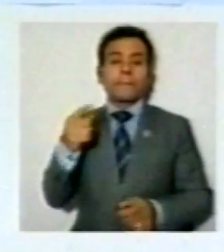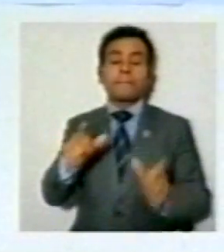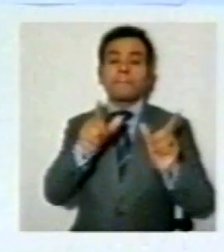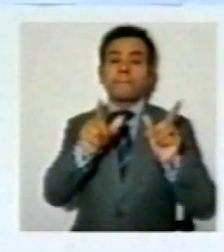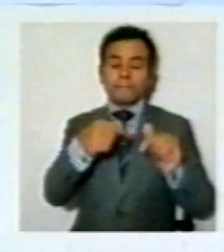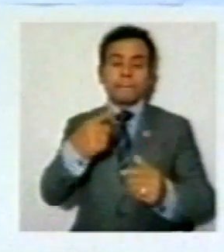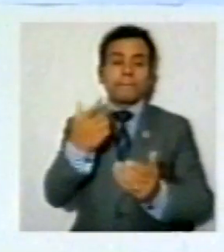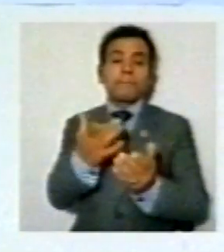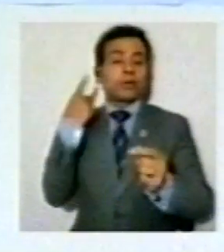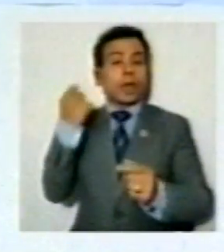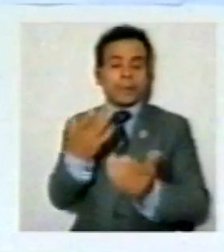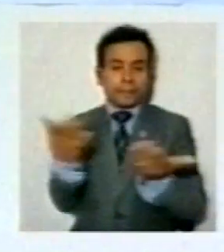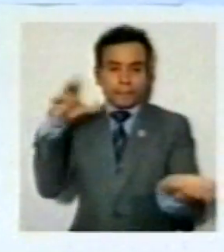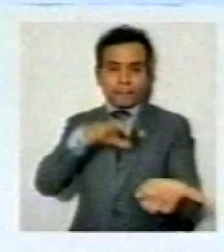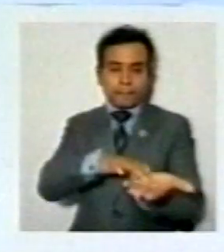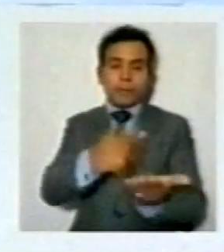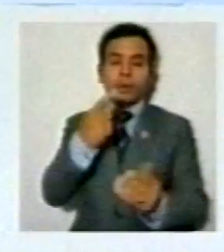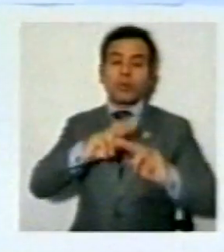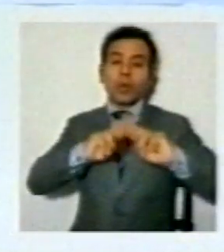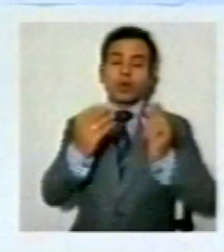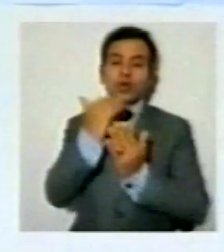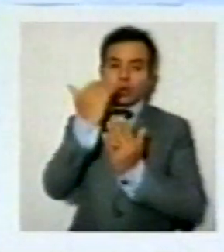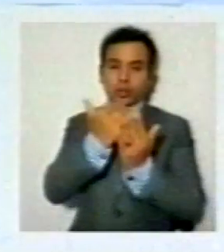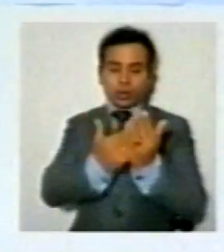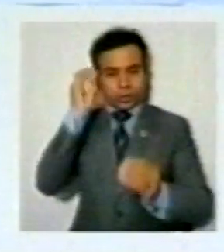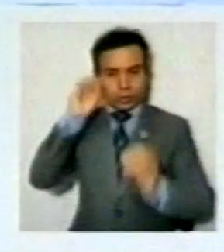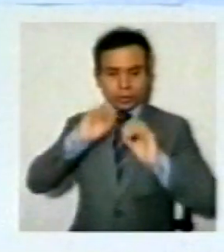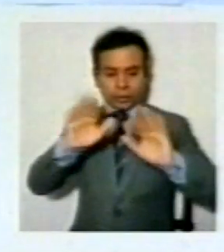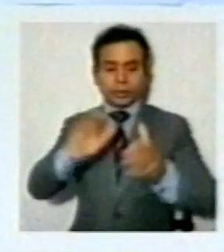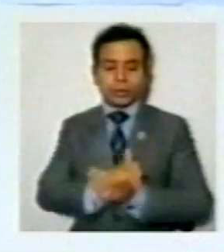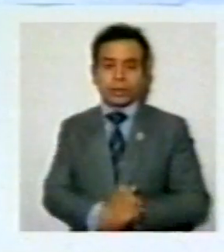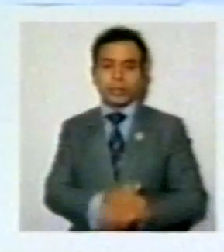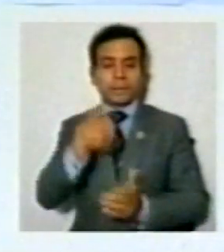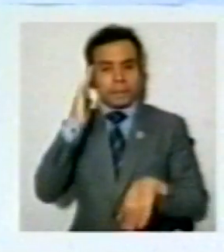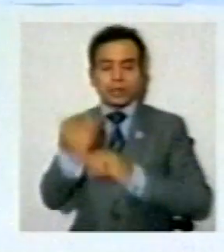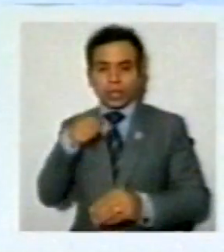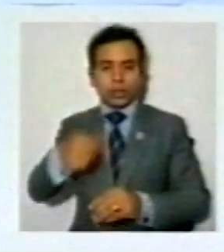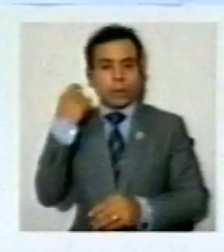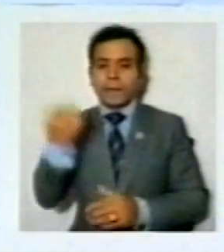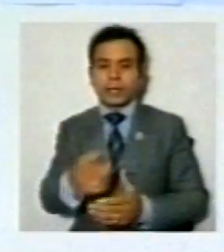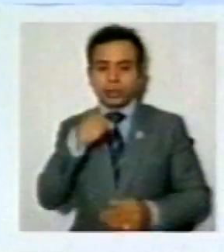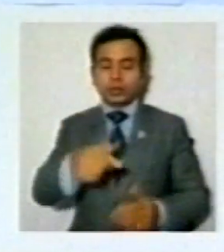আমরা এই মুহূর্তে মৃত্যুর তথ্যটা আপনাদেরকে দিতে পারছি না, এটা আমরা প্রেস রিলিজে দিয়ে দিব।